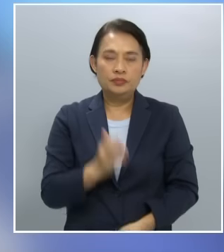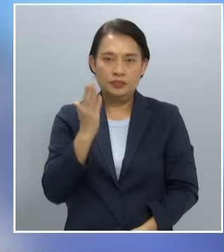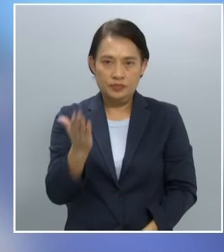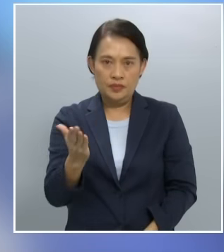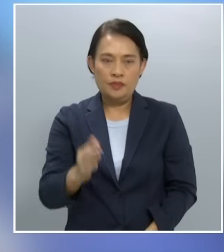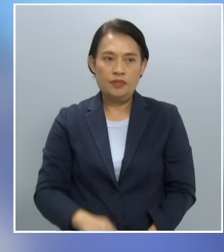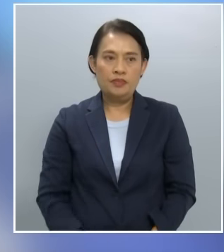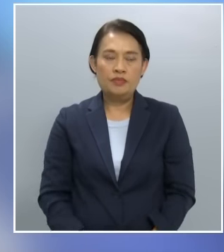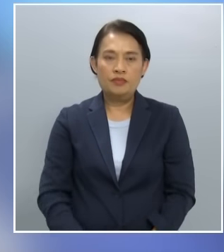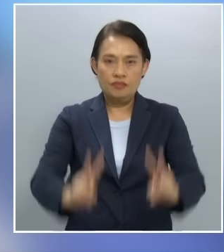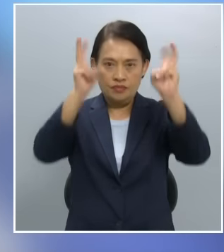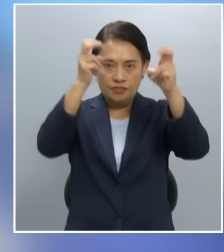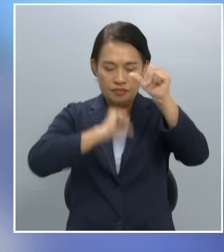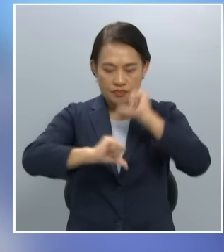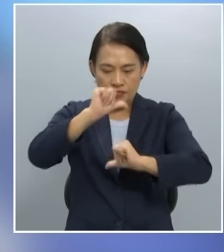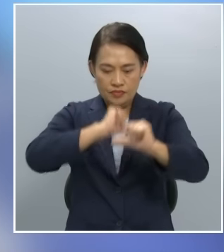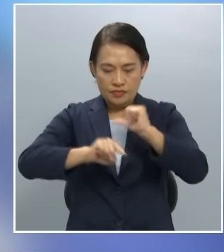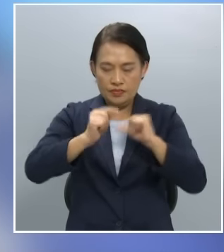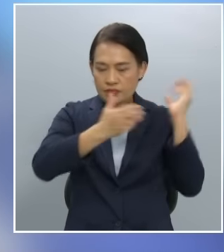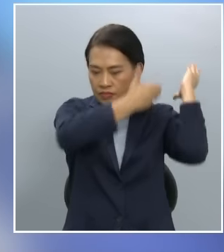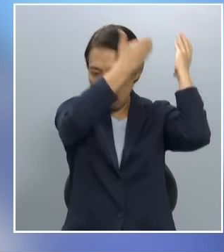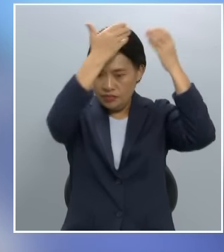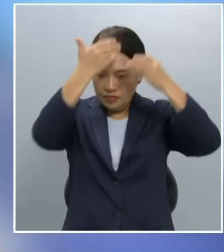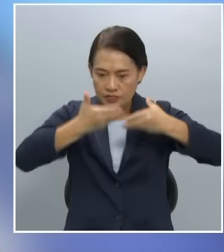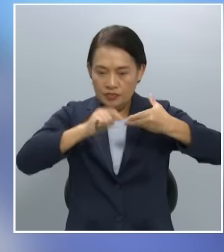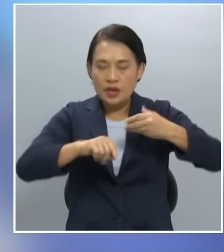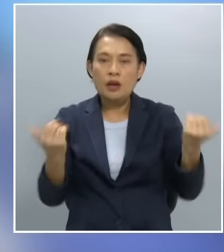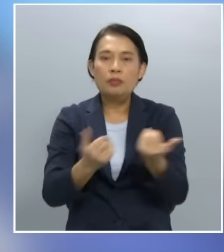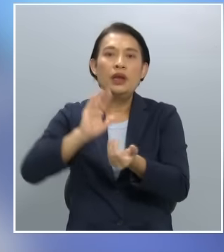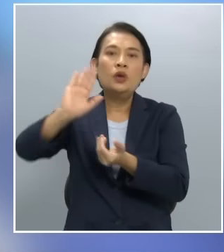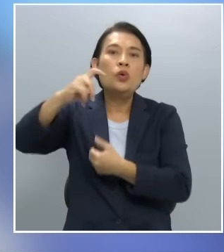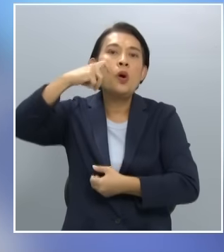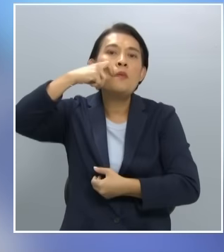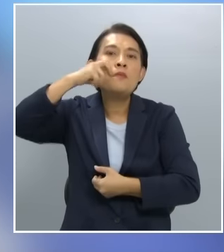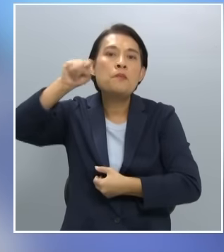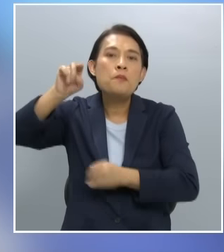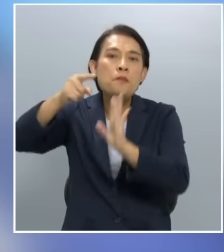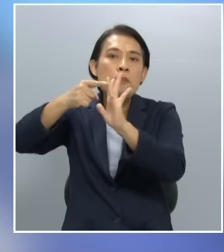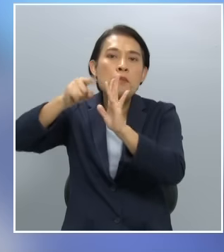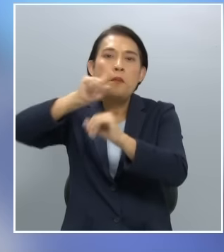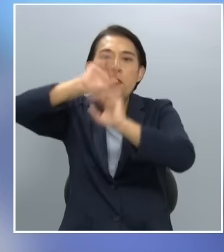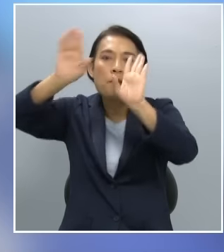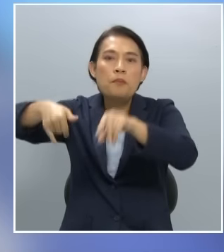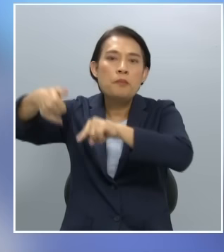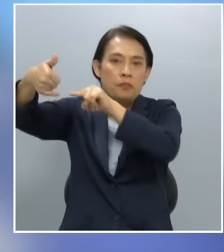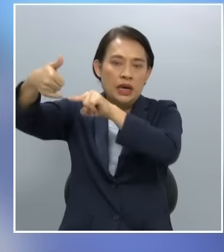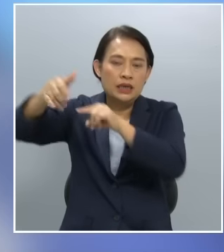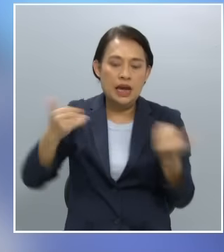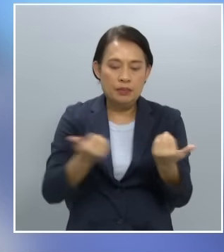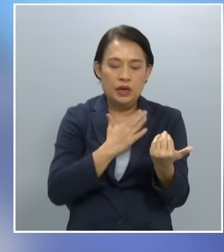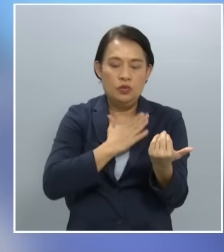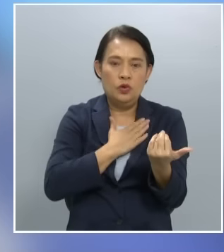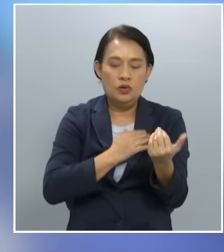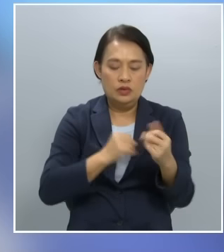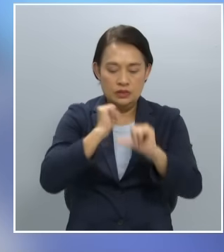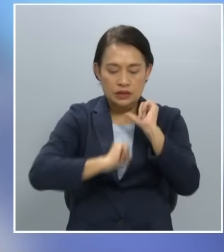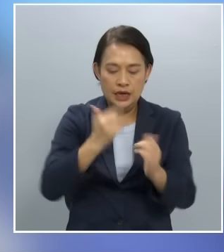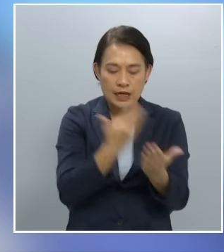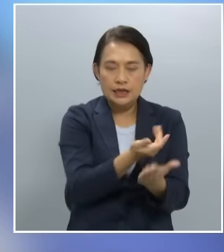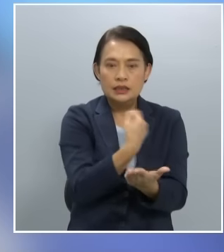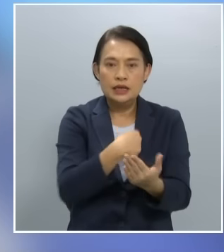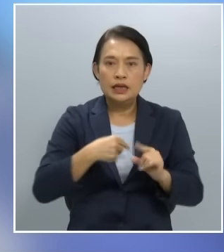บทบนึงนะต้องเล่นต้องแคสเนี่ยเล่นเป็นลูกของพี่เบิร์ดธงชัยได้ค่าตัวหลักหมื่นอ้าเนี่ยฮะ